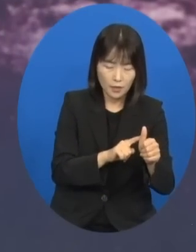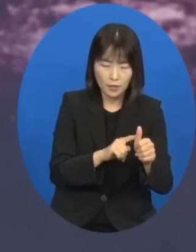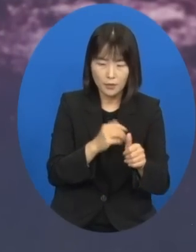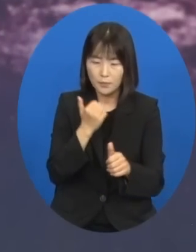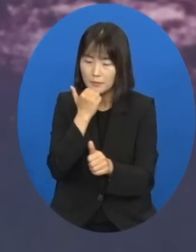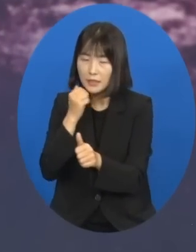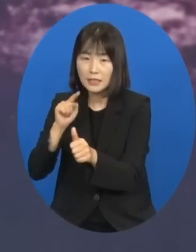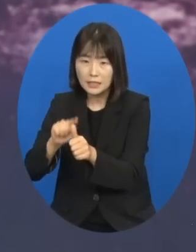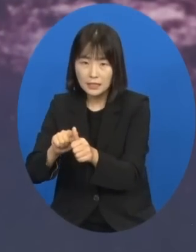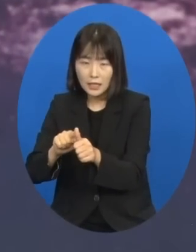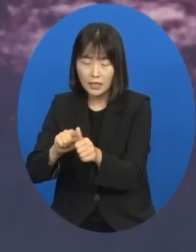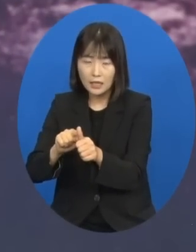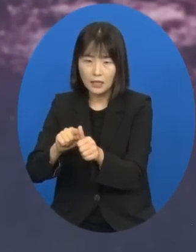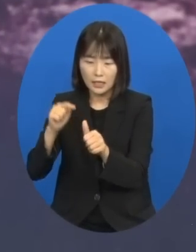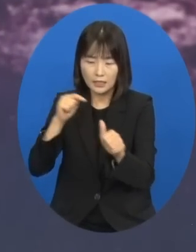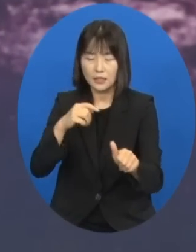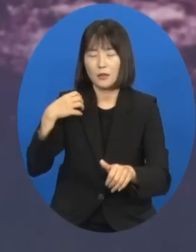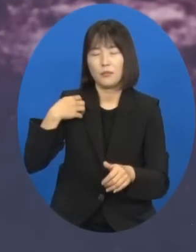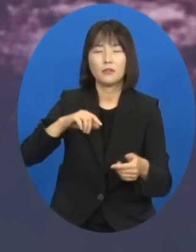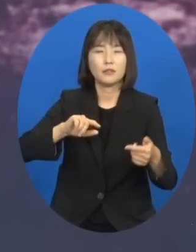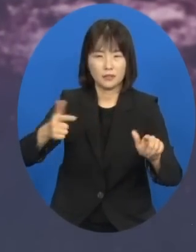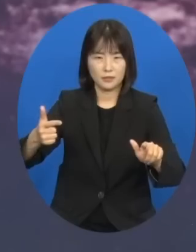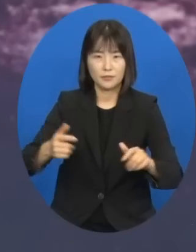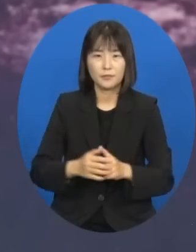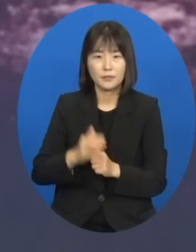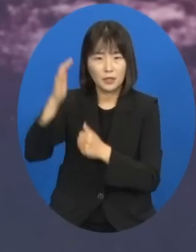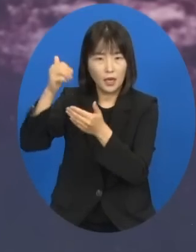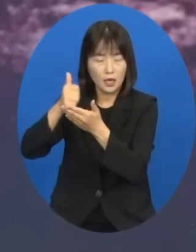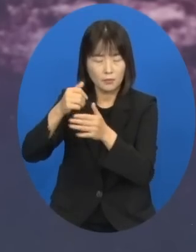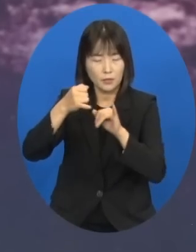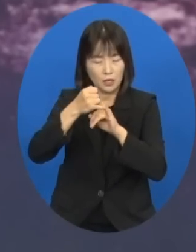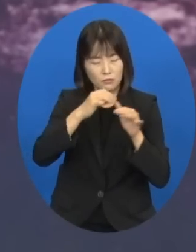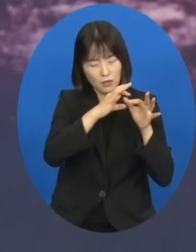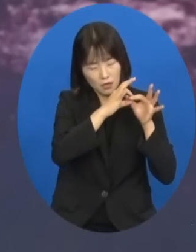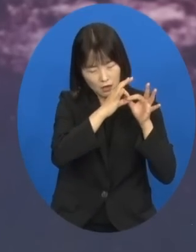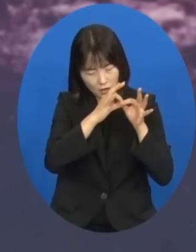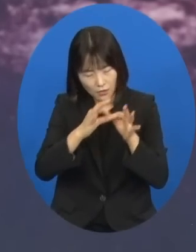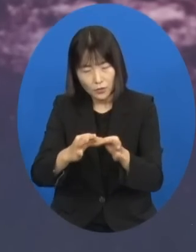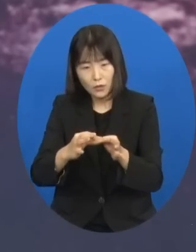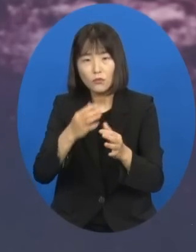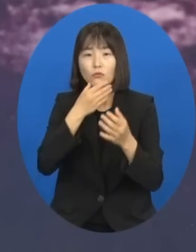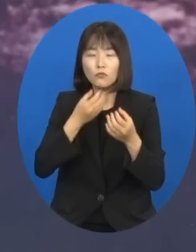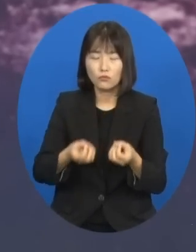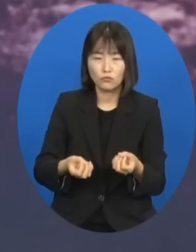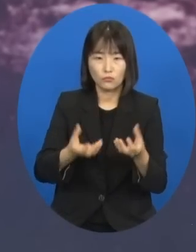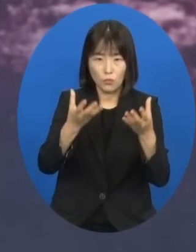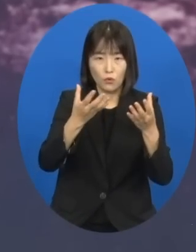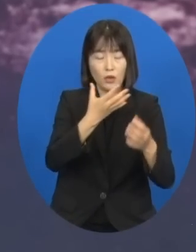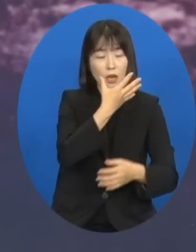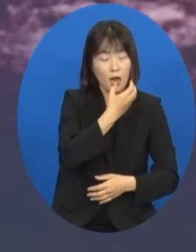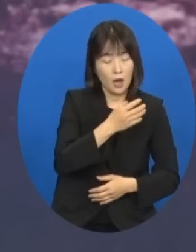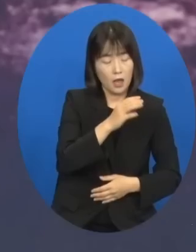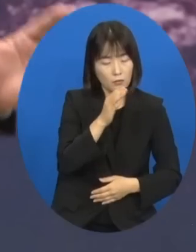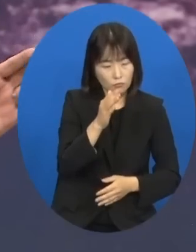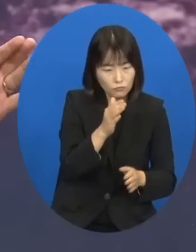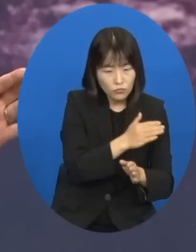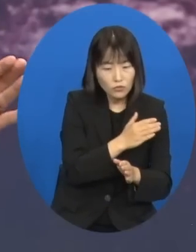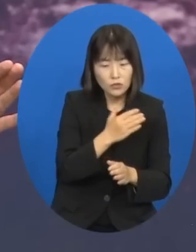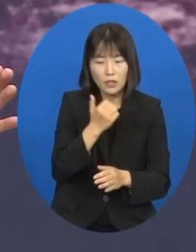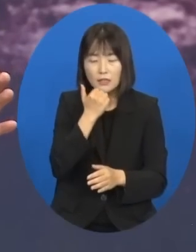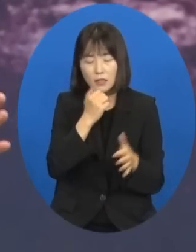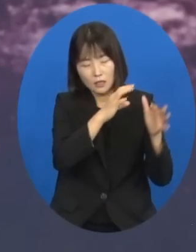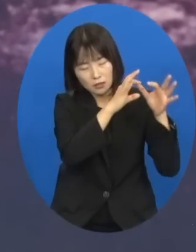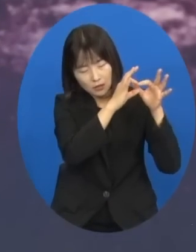다르다는 거예요. 물론 하나님의 약속이 계속 전개가 되고 축복이 아브라함부터 이삭으로